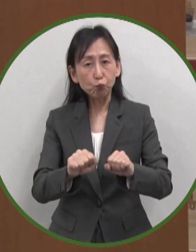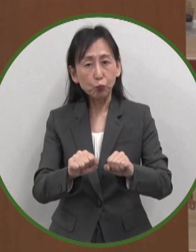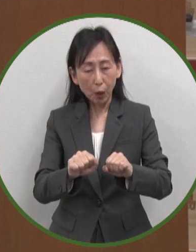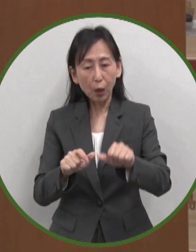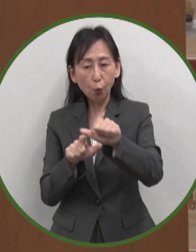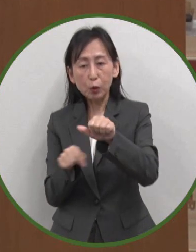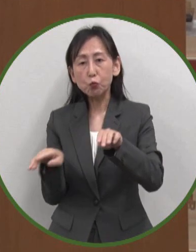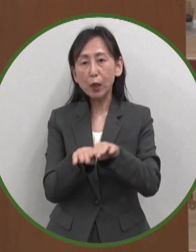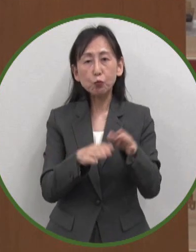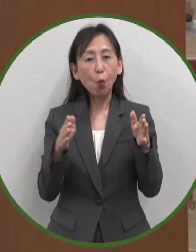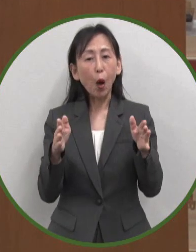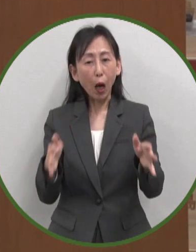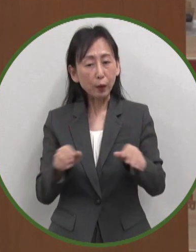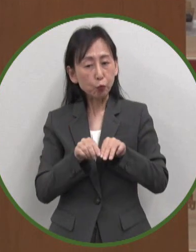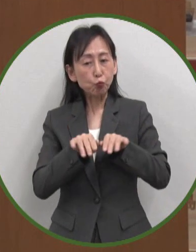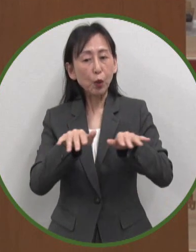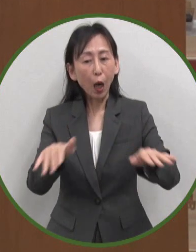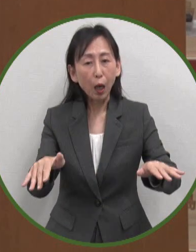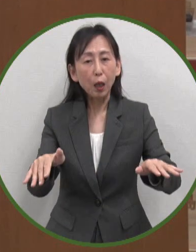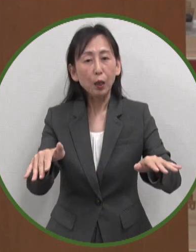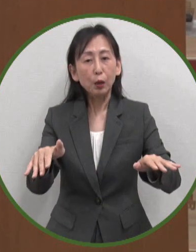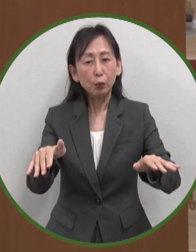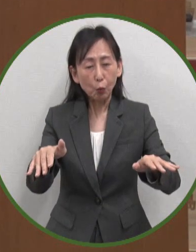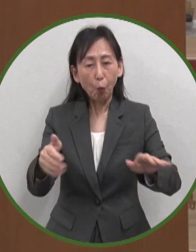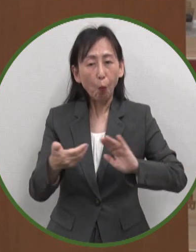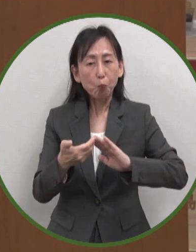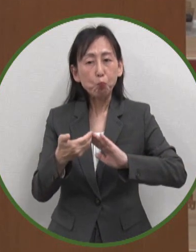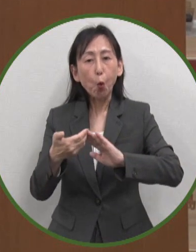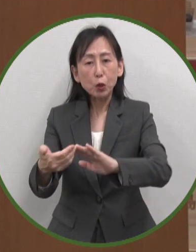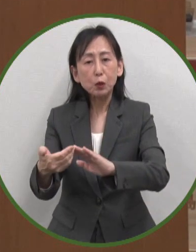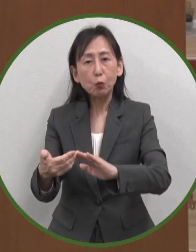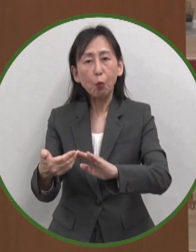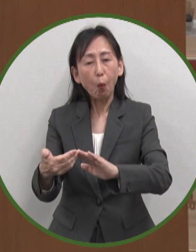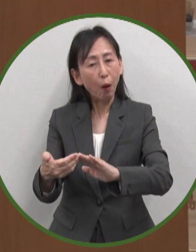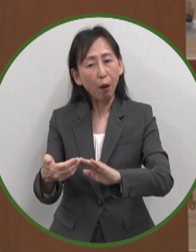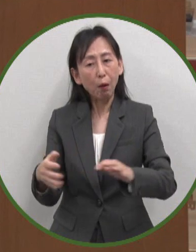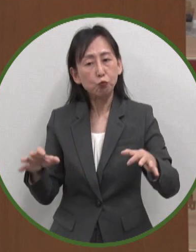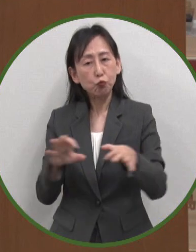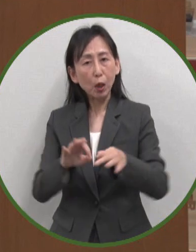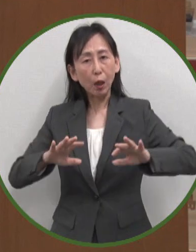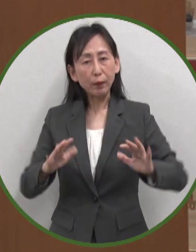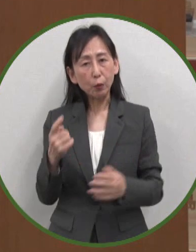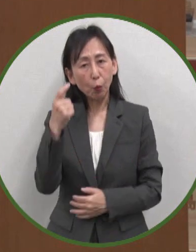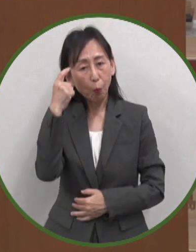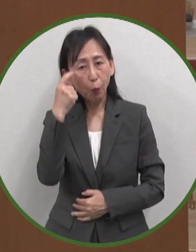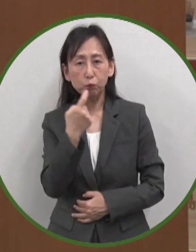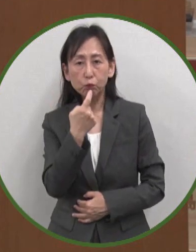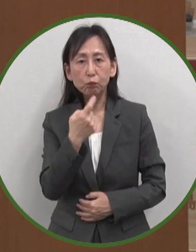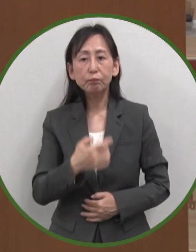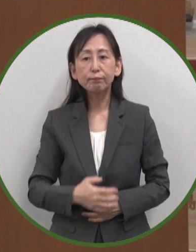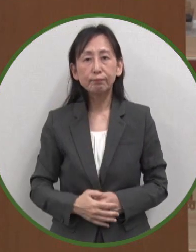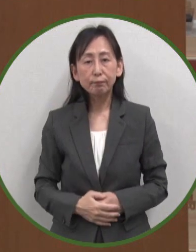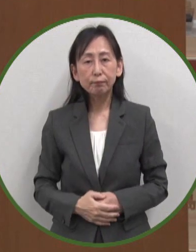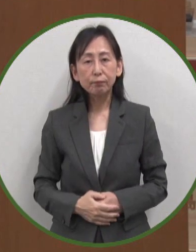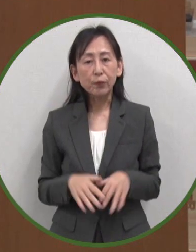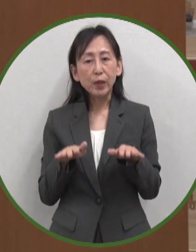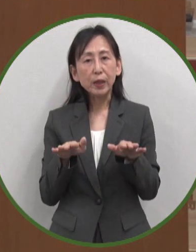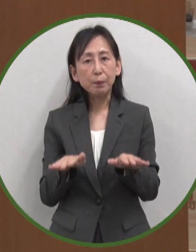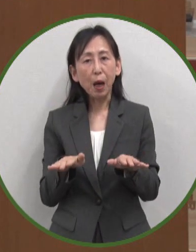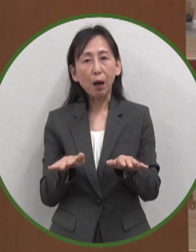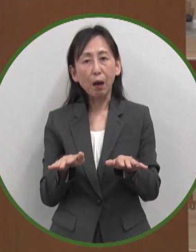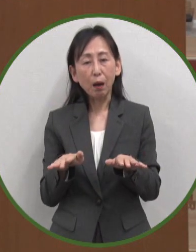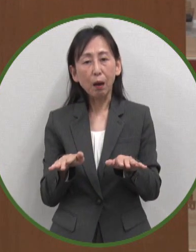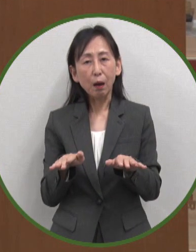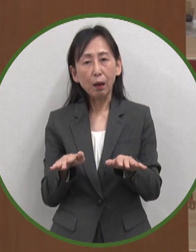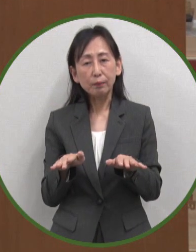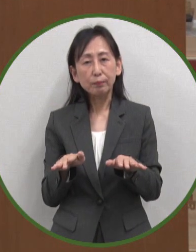急拡大の防止というのにはまあつながらないのかなというふうにも思うんですけれども、あのその今まさにの波